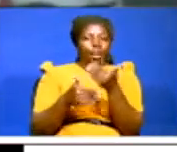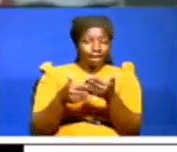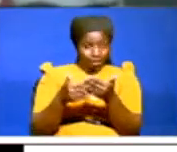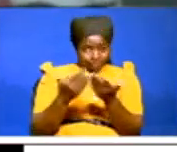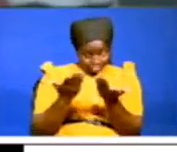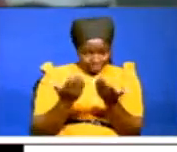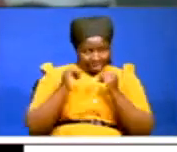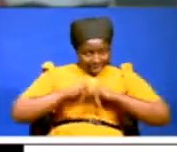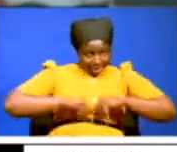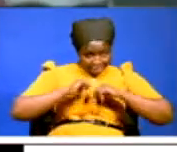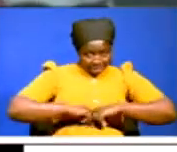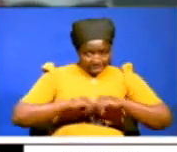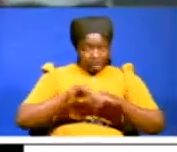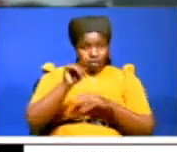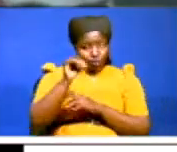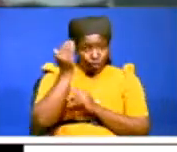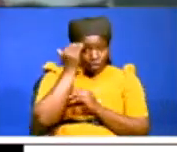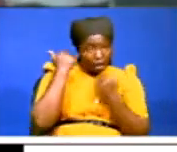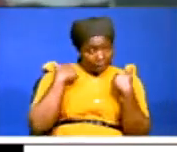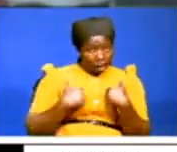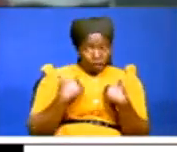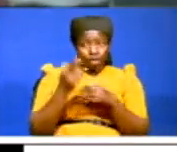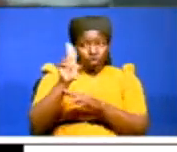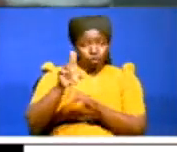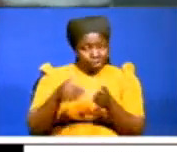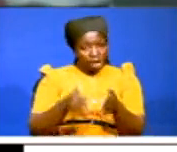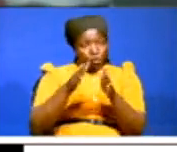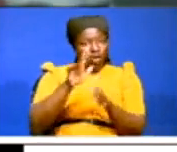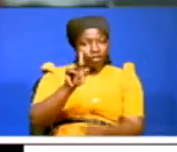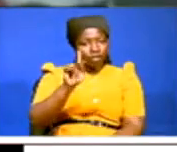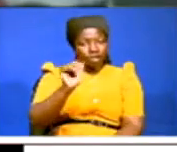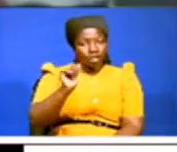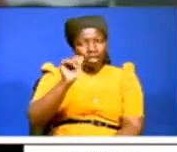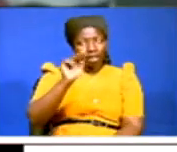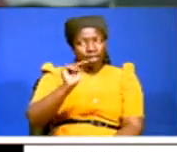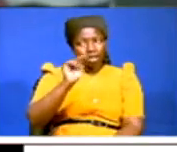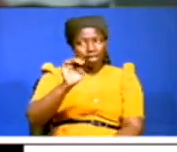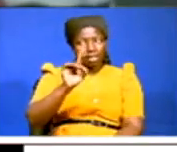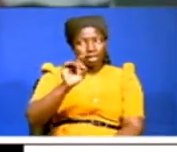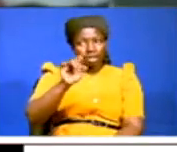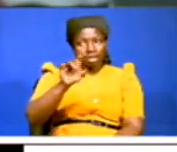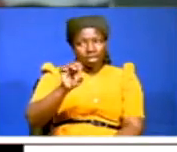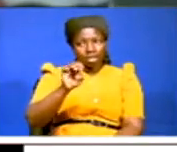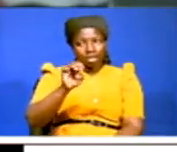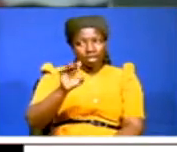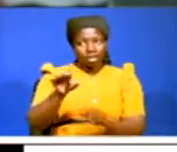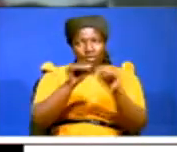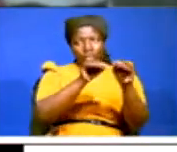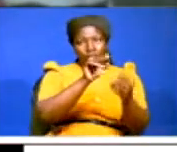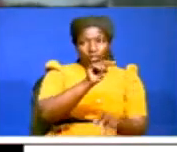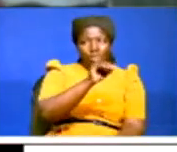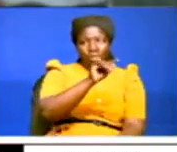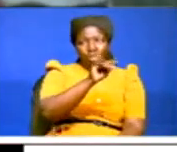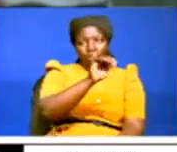Tushakubaliana? Mnajua nilikuja ile barabara ya kule Kadeli pala kwenda mpaka Nyathi yangu.